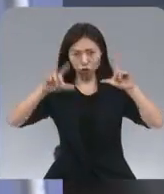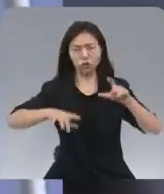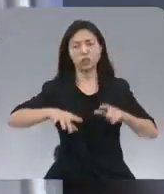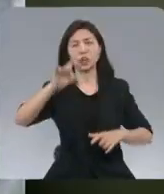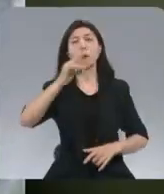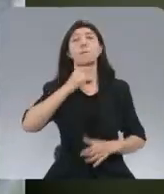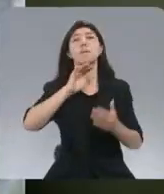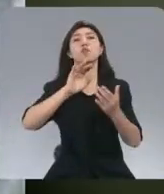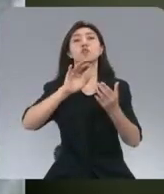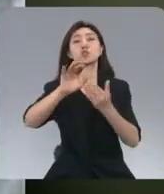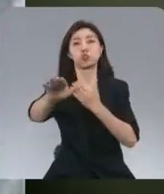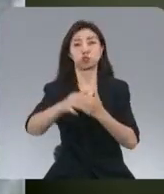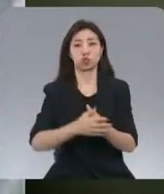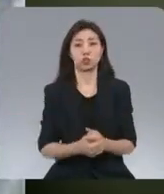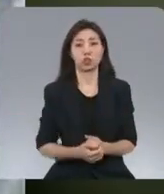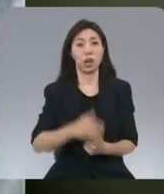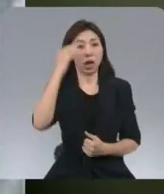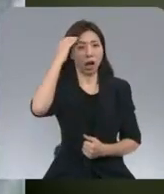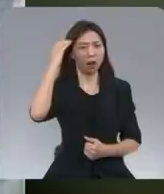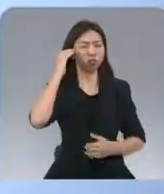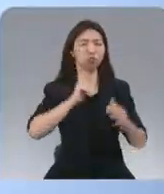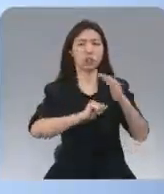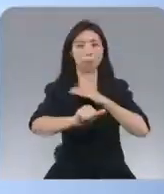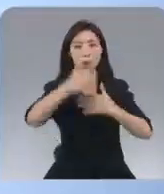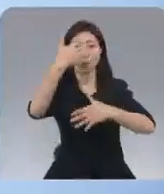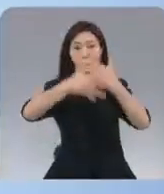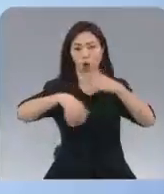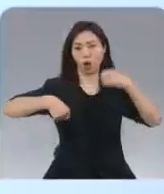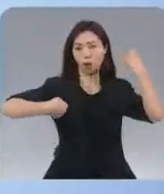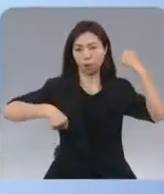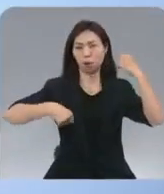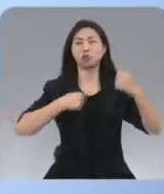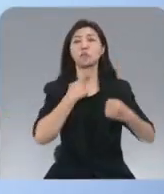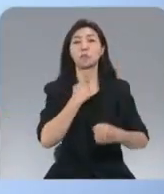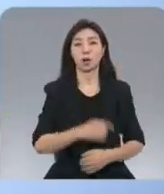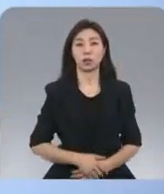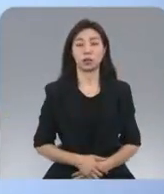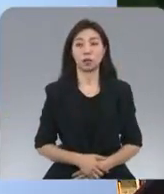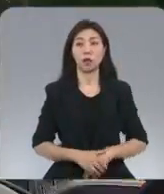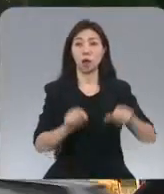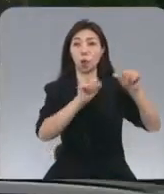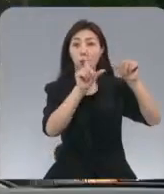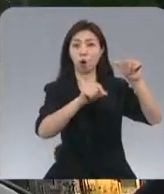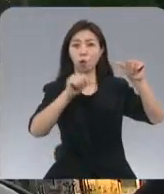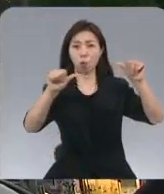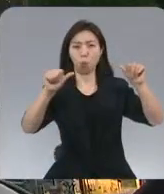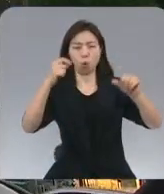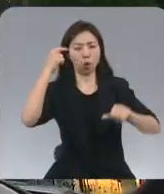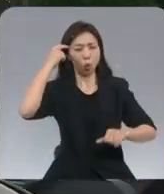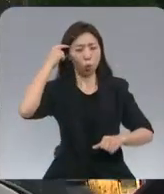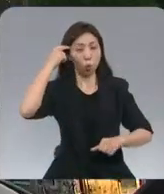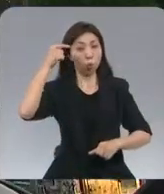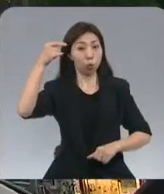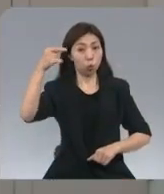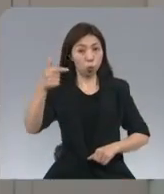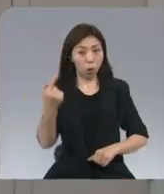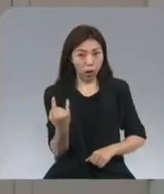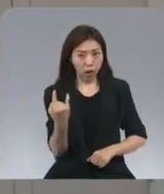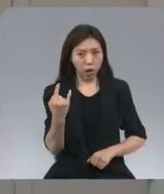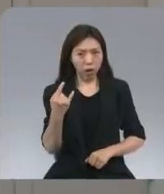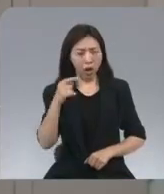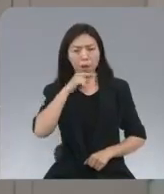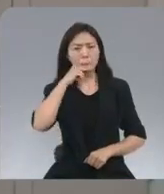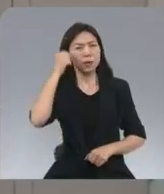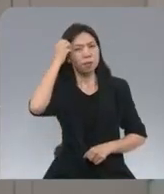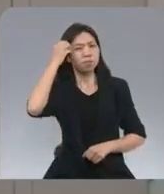meninggal dunia pada hari Minggu di usia ke-55 tahun Kang Soo Yeon menjadi aktris Korea Selatan pertama yang meraih penghargaan di